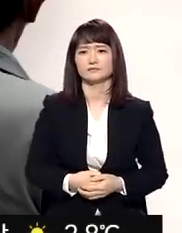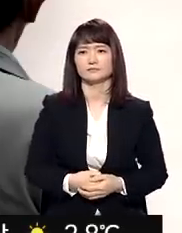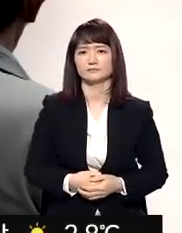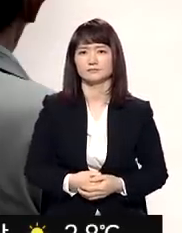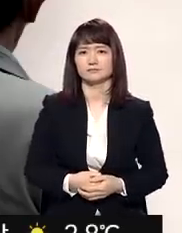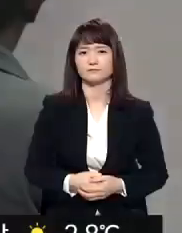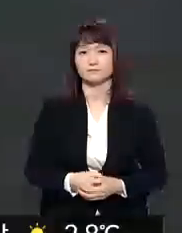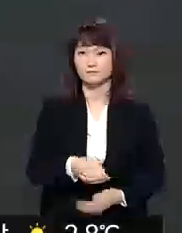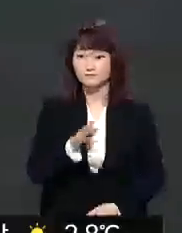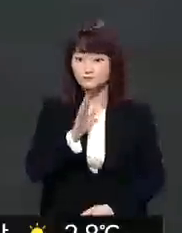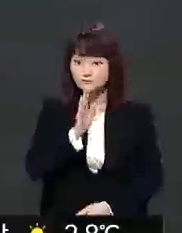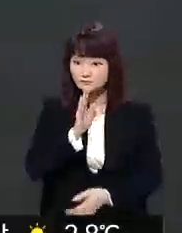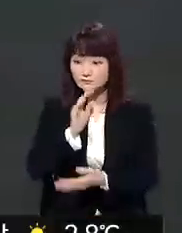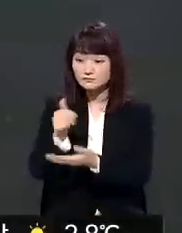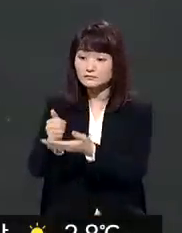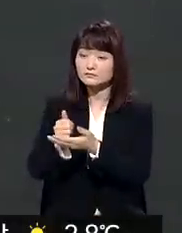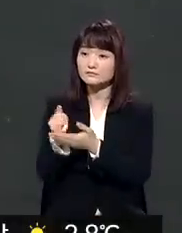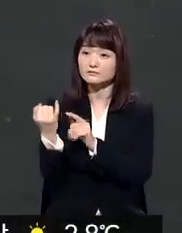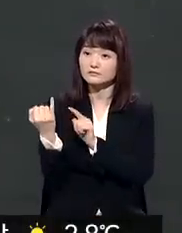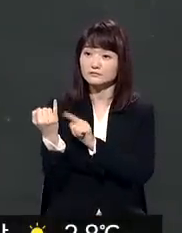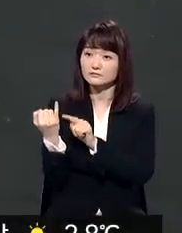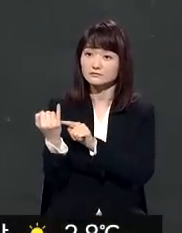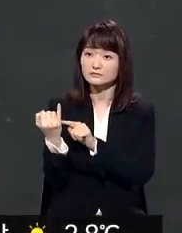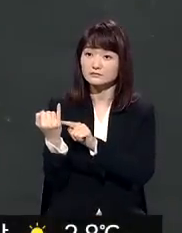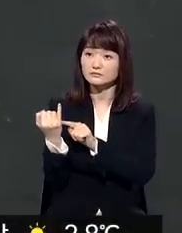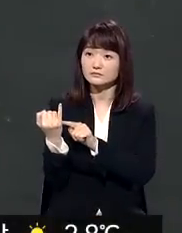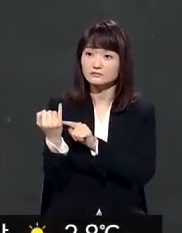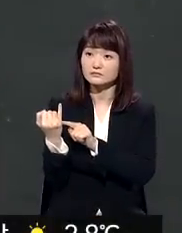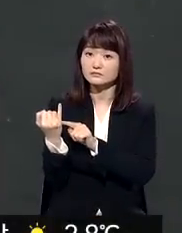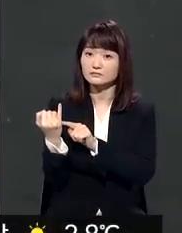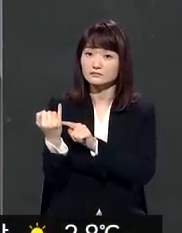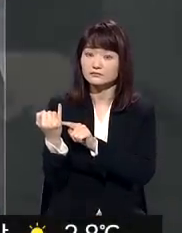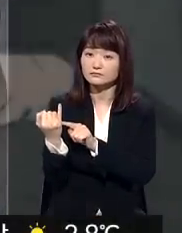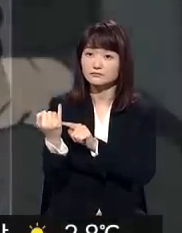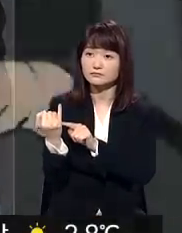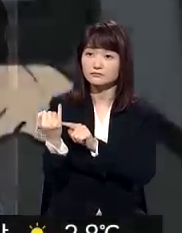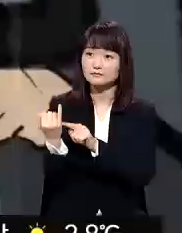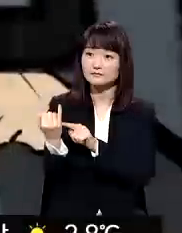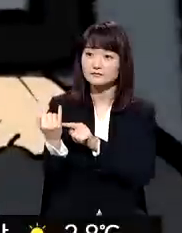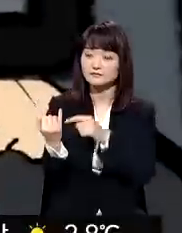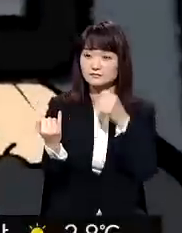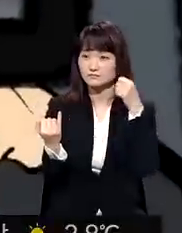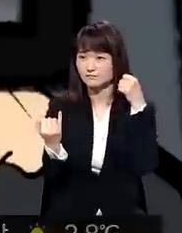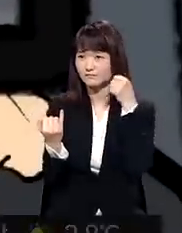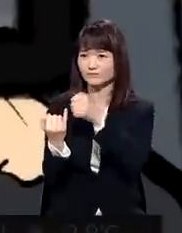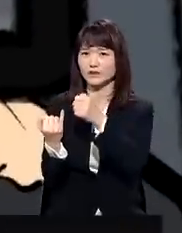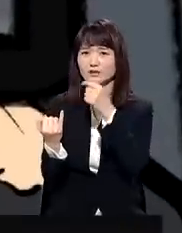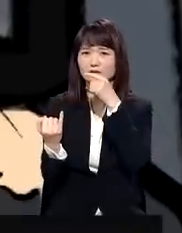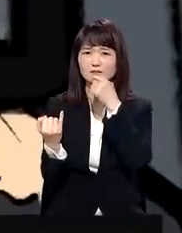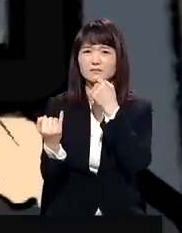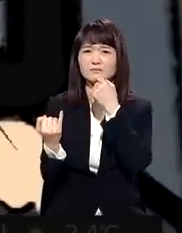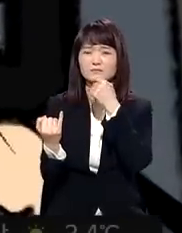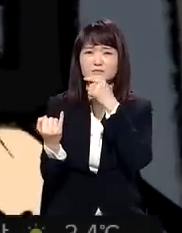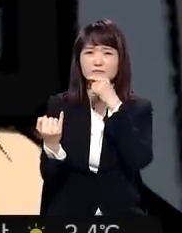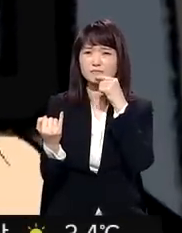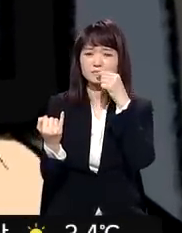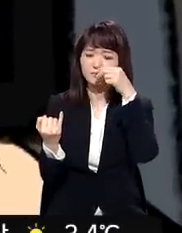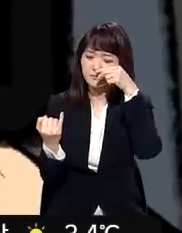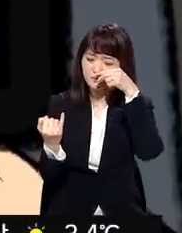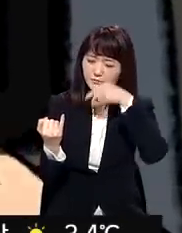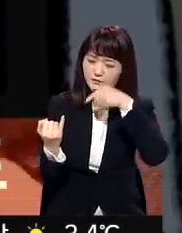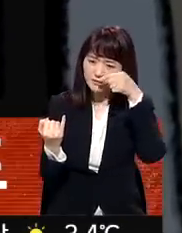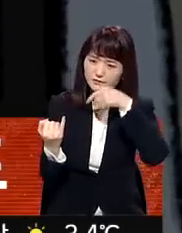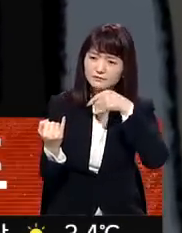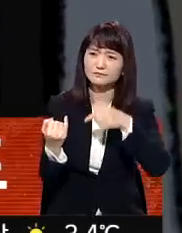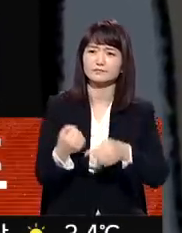와중에 진짜 손님인 여성 승객한테도 코를 내려서 코피를 4개까지 했다고 합니다 실제